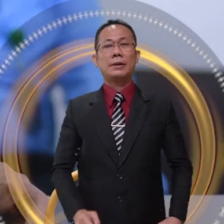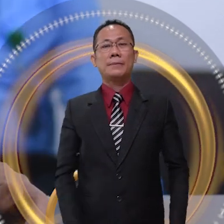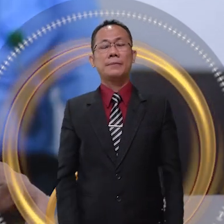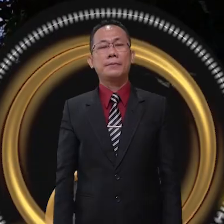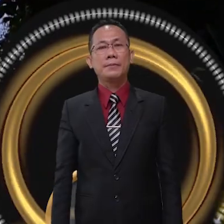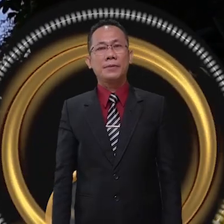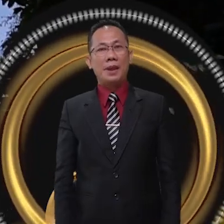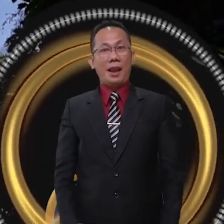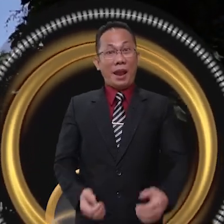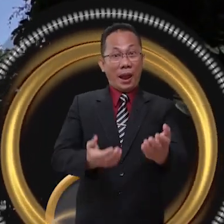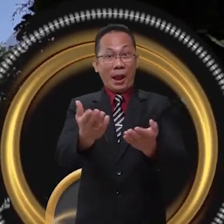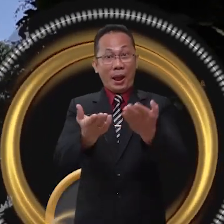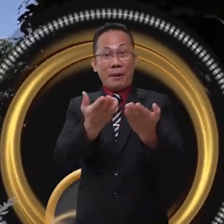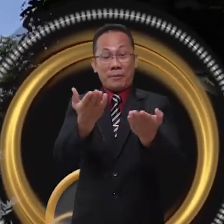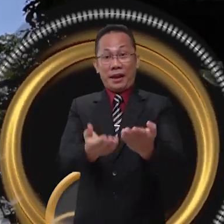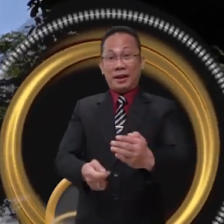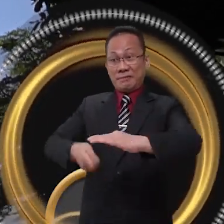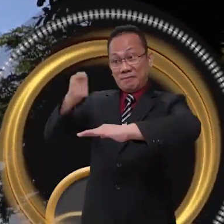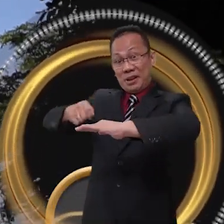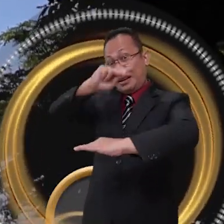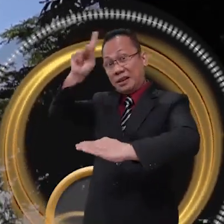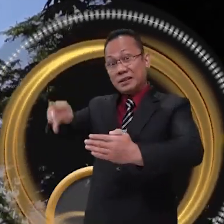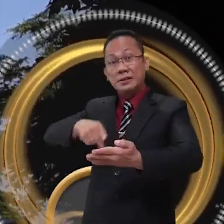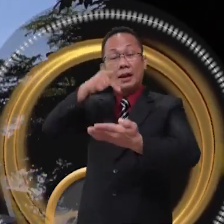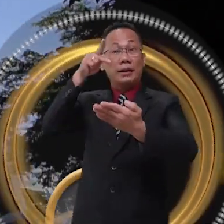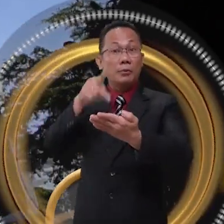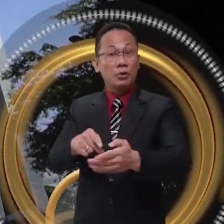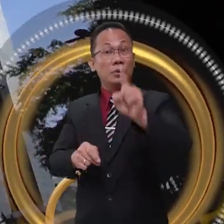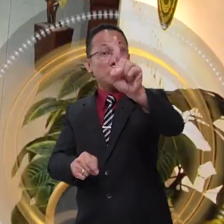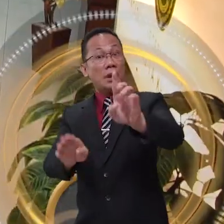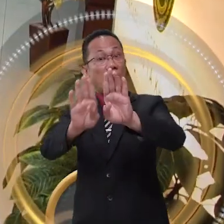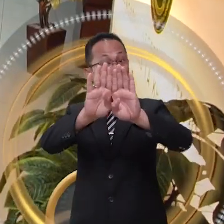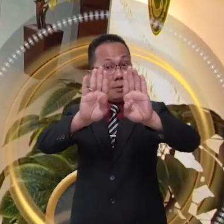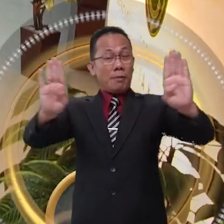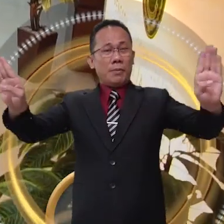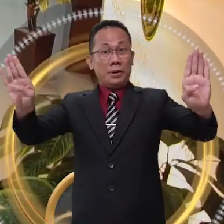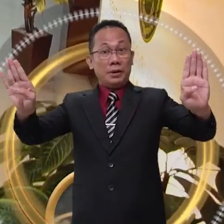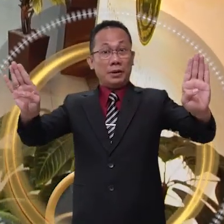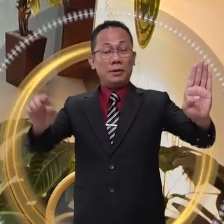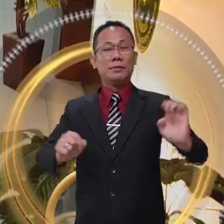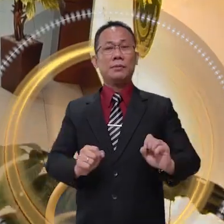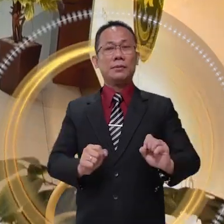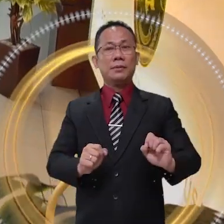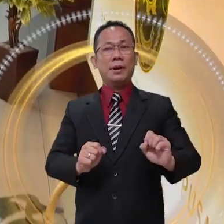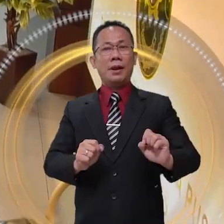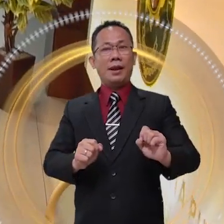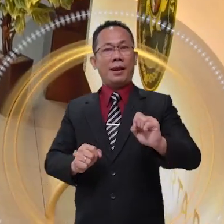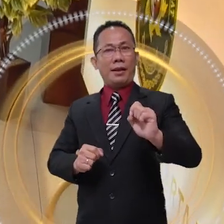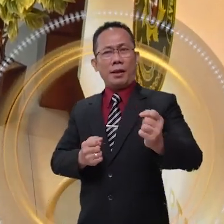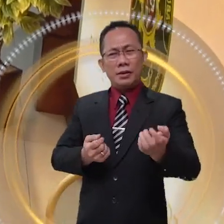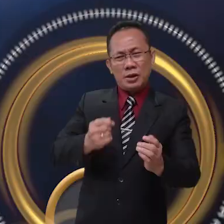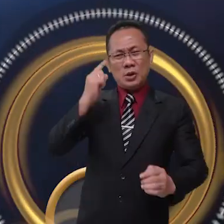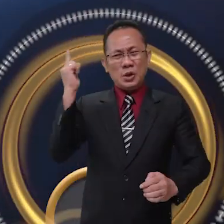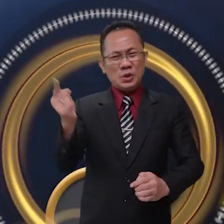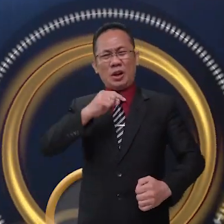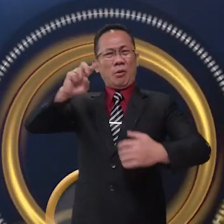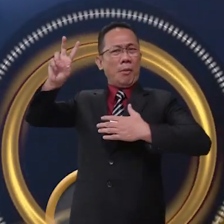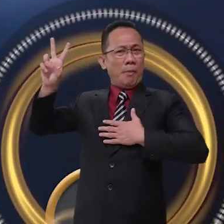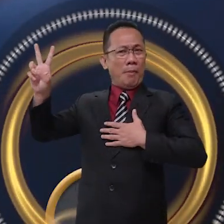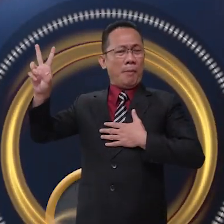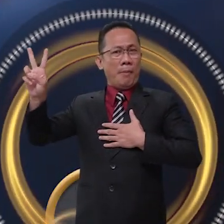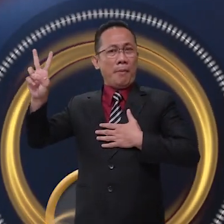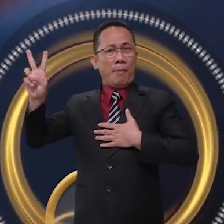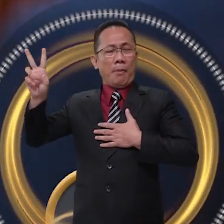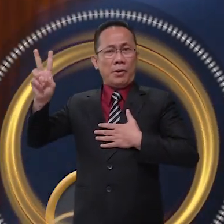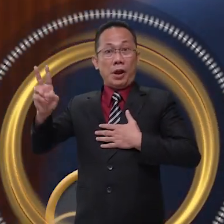3,825. Sebagai salah satu penyelenggara pelayanan publik, pelayanan terpadu satu pintu Pengadilan Negeri Jakarta Pusat senantiasa